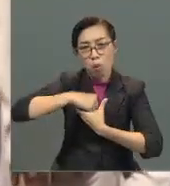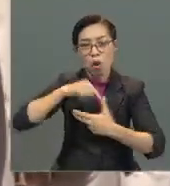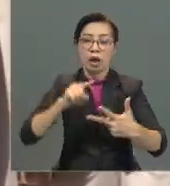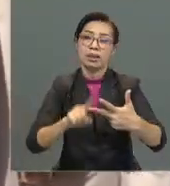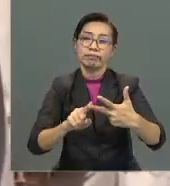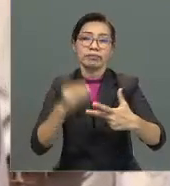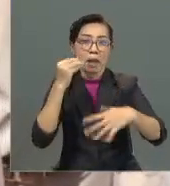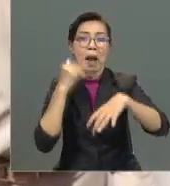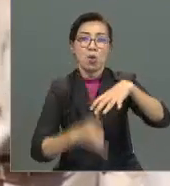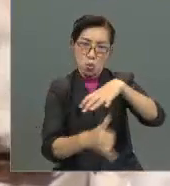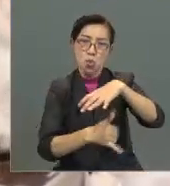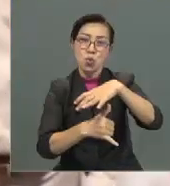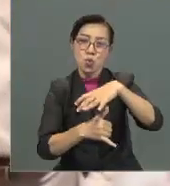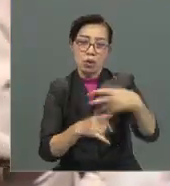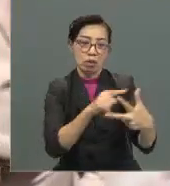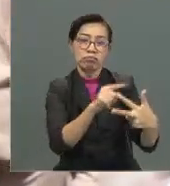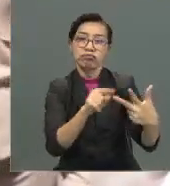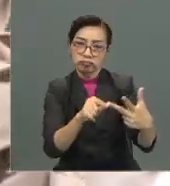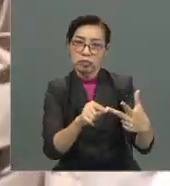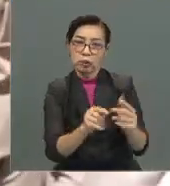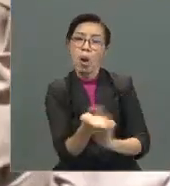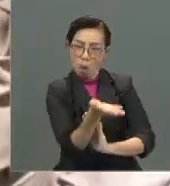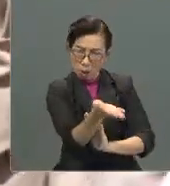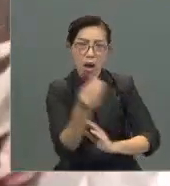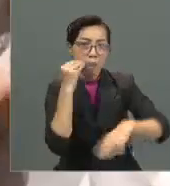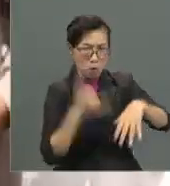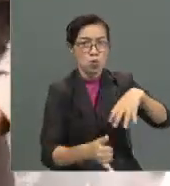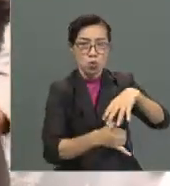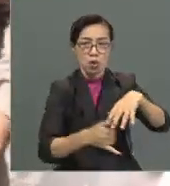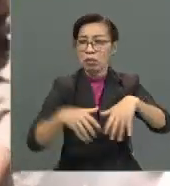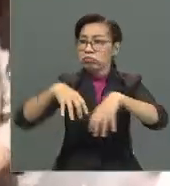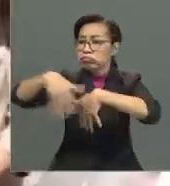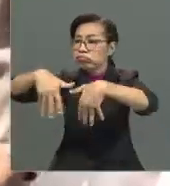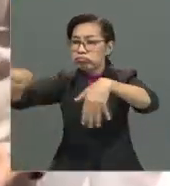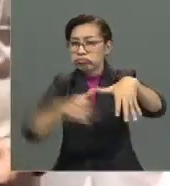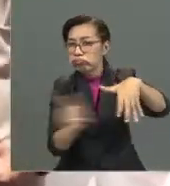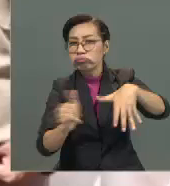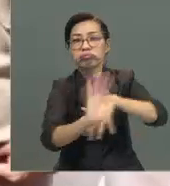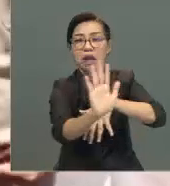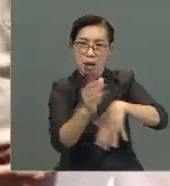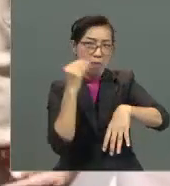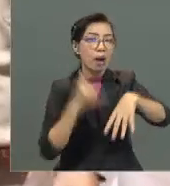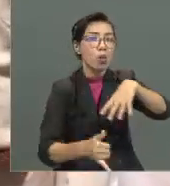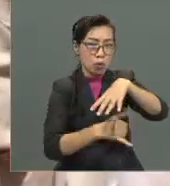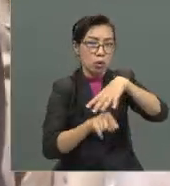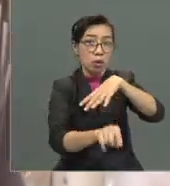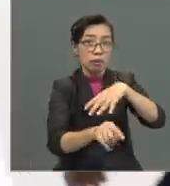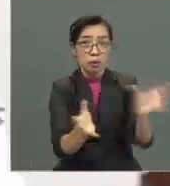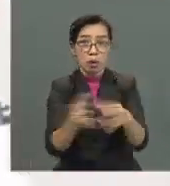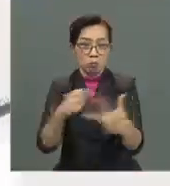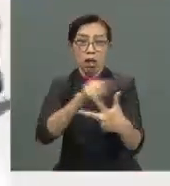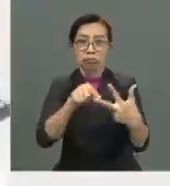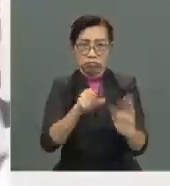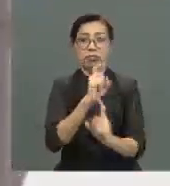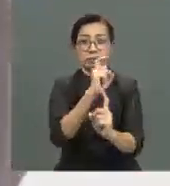ำเป็นต้องขอความร่วมมือและก็ให้อยู่ในหมู่บ้านนะครับก็ถือว่าเป็นกลุ่มบุคคลเสี่ยง